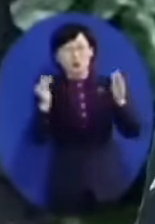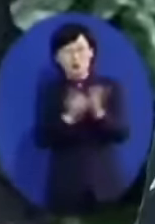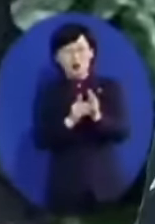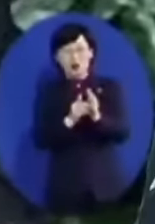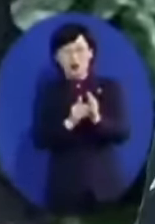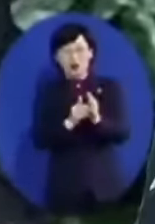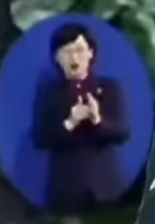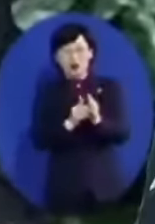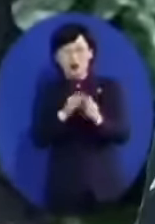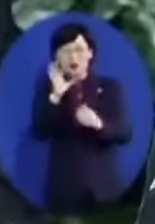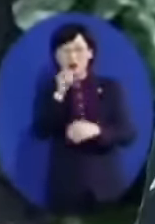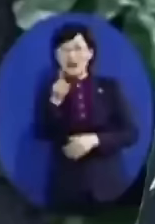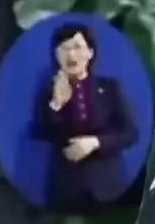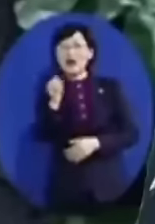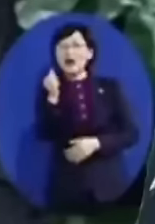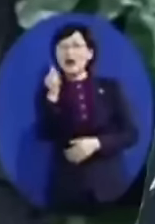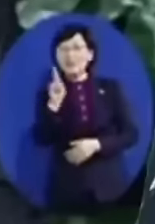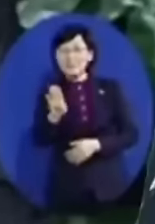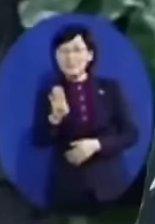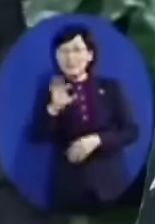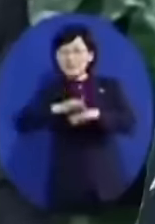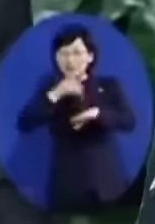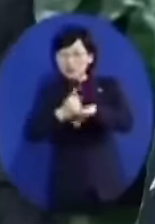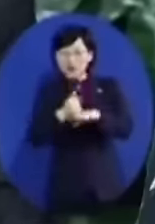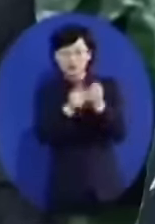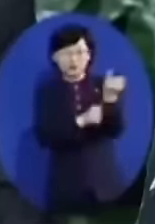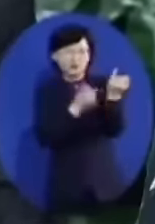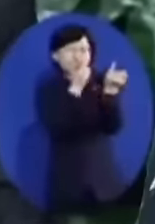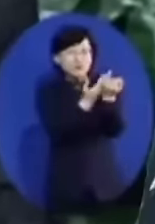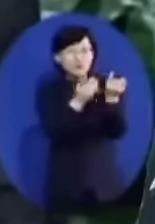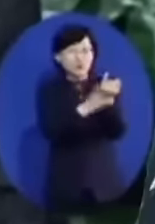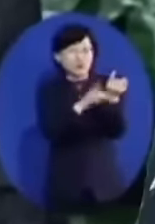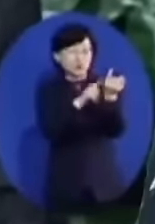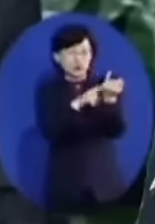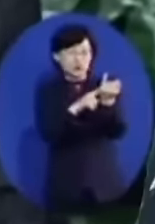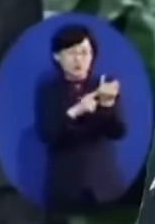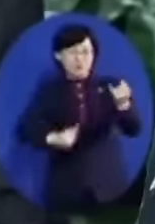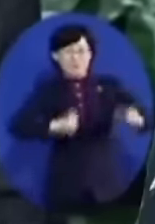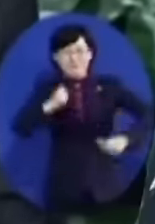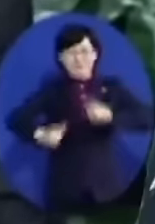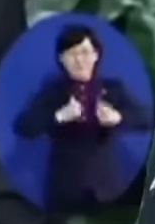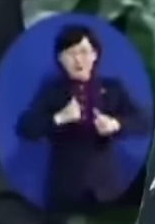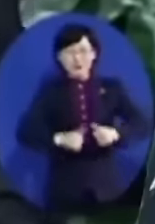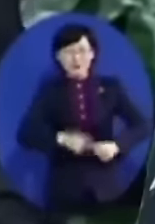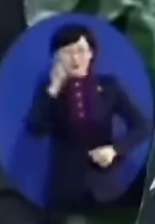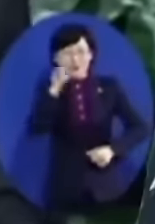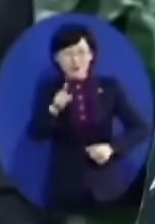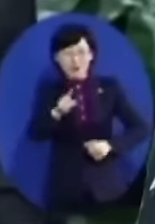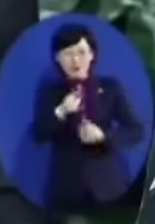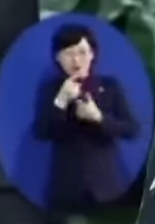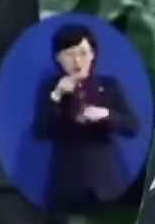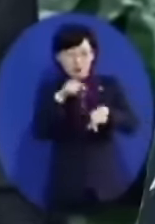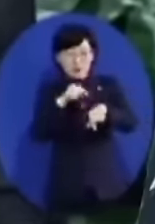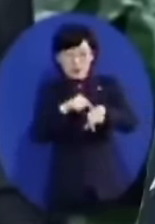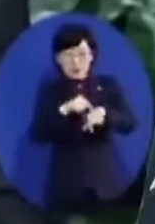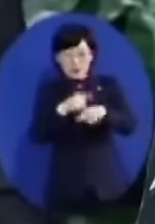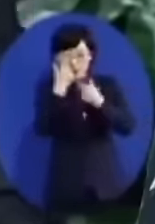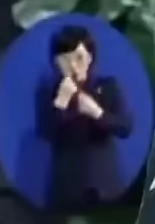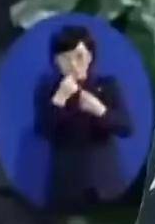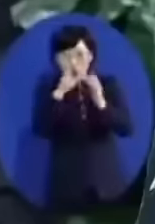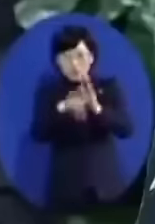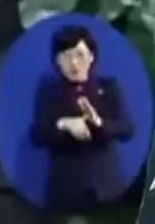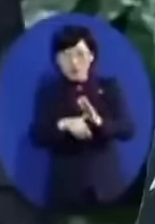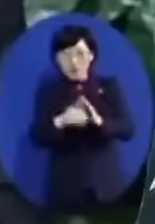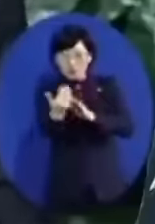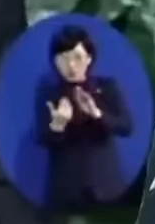아내 이세벨에게 아합이 이야기를 다 하니까 이세벨이 분도 막심해서 내일 이맘때 내가 되기